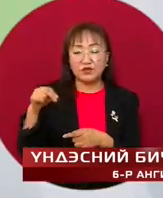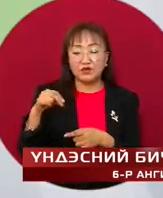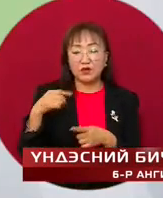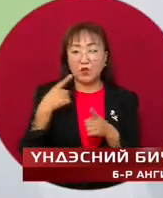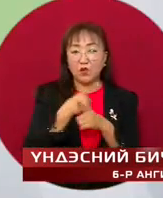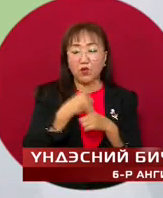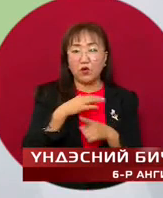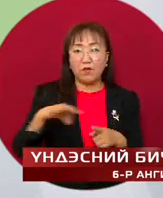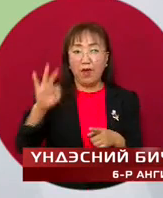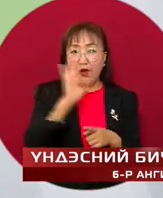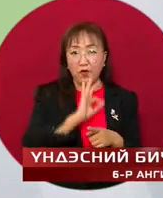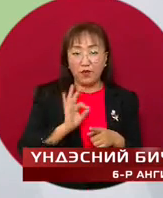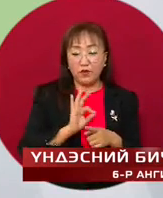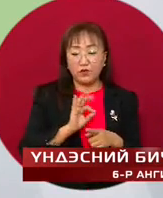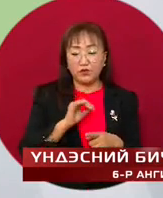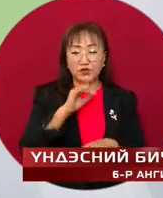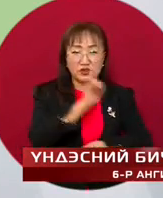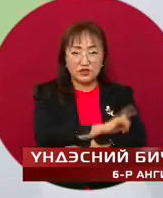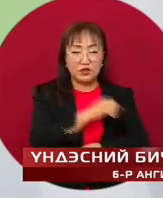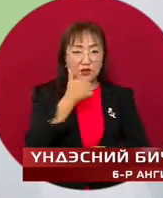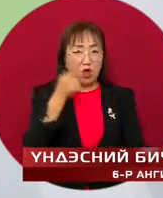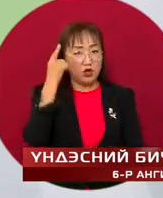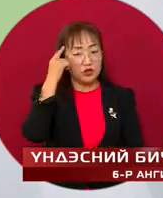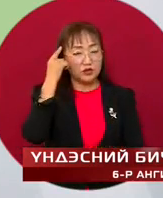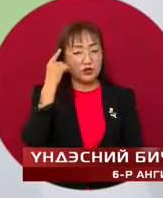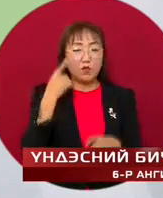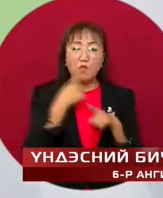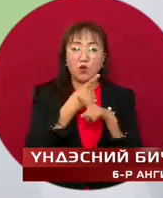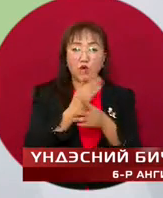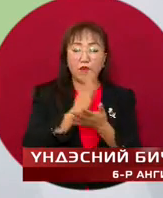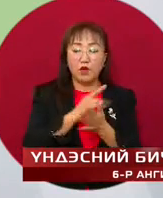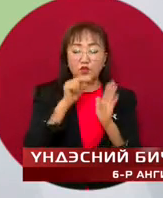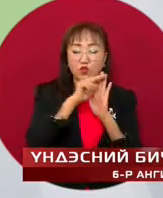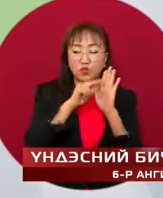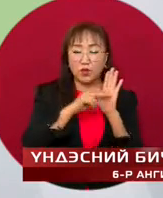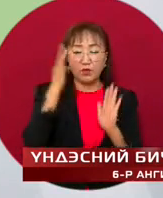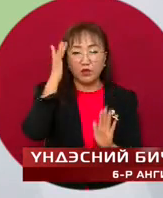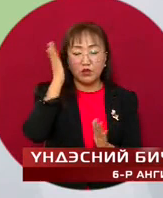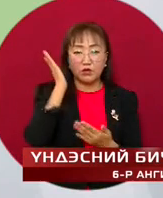ойлгосон гэсэн үг. Хэрвээ алдаа гаргасан байвал дүрмээн сэргийж хараарай хүүхдүүдээ.